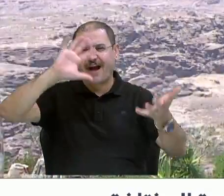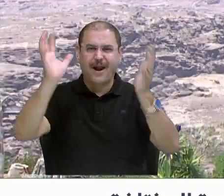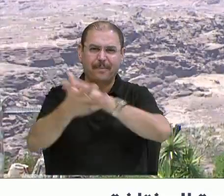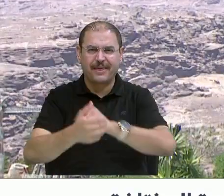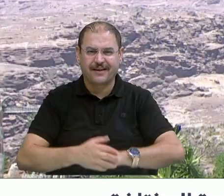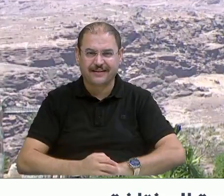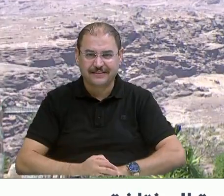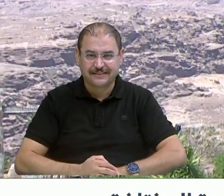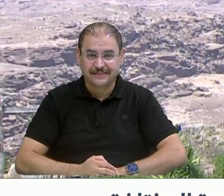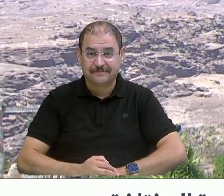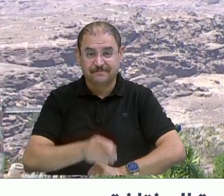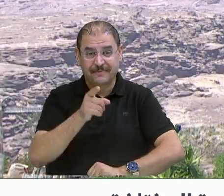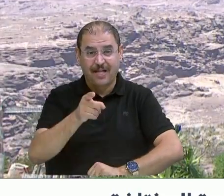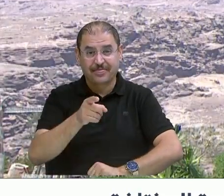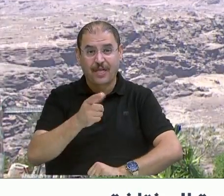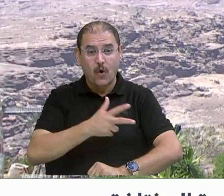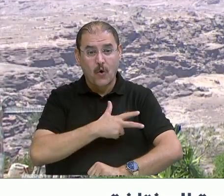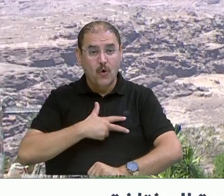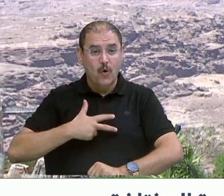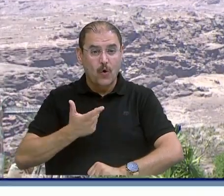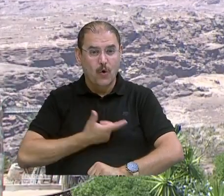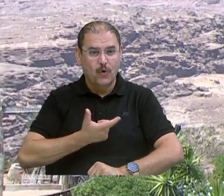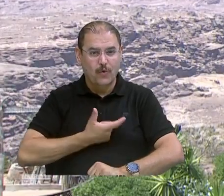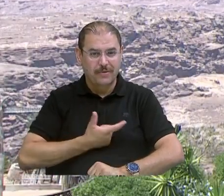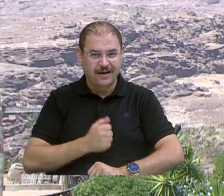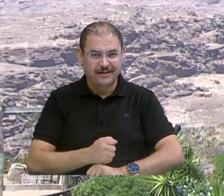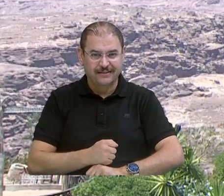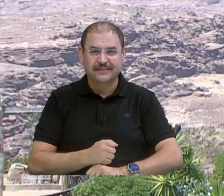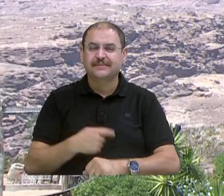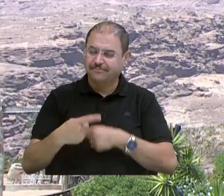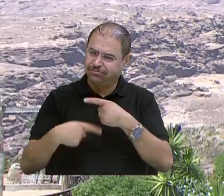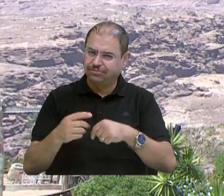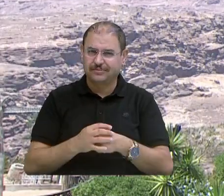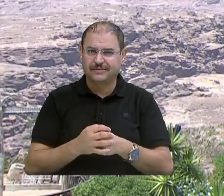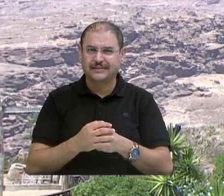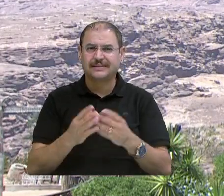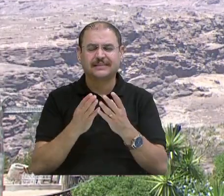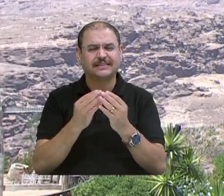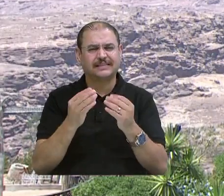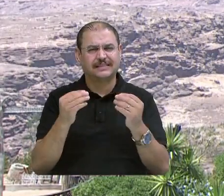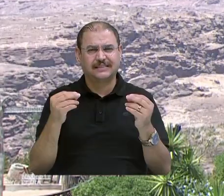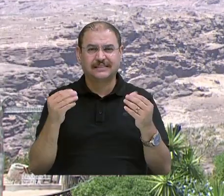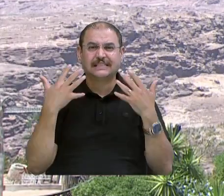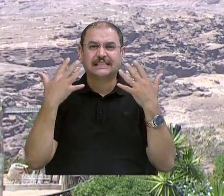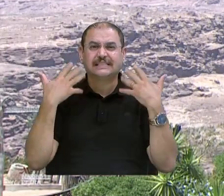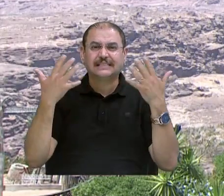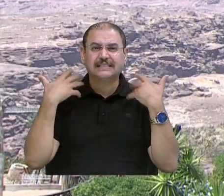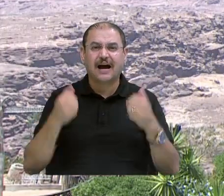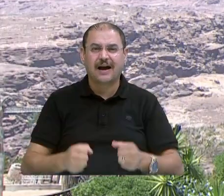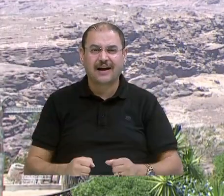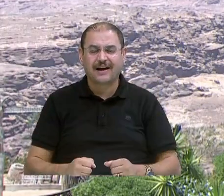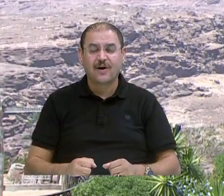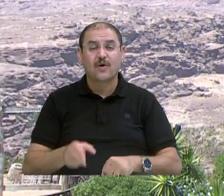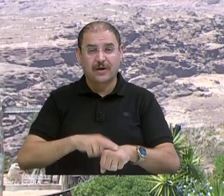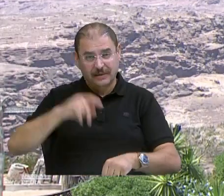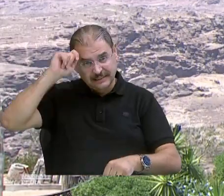حكومي واجراءات مستمره لاعاده تنشيط القطاع السياحي الذي تاثر كثيرا بتداعيات العدوان الاسرائيلي